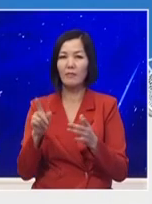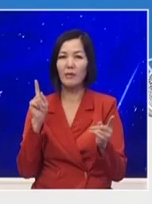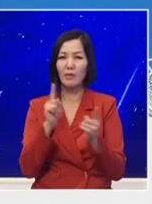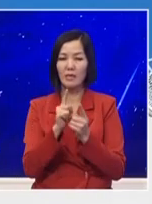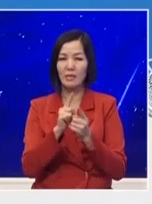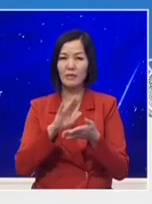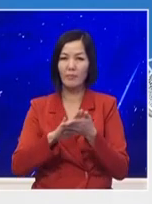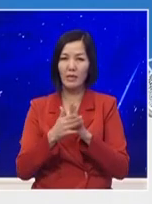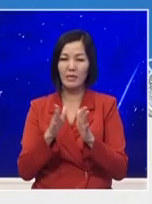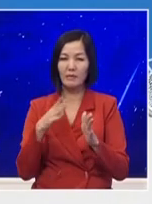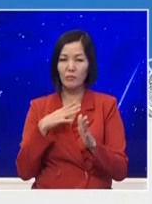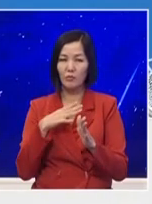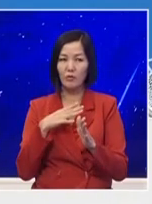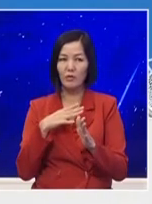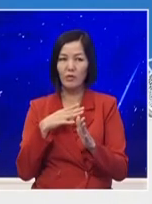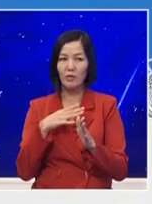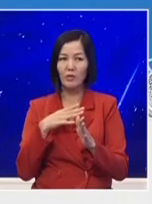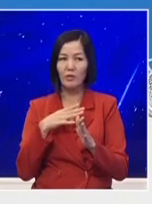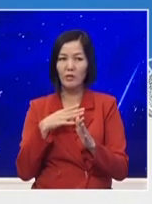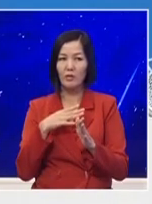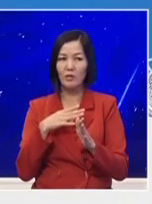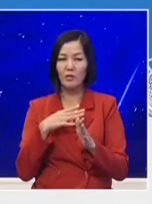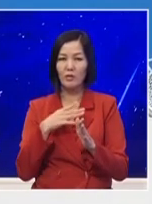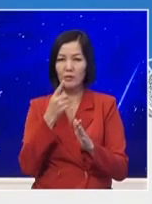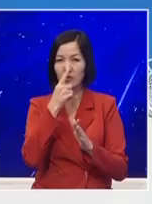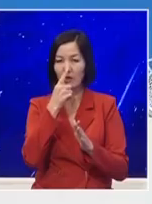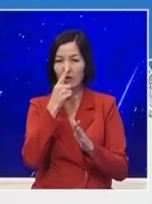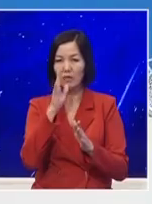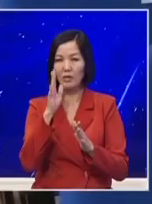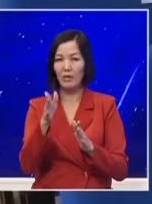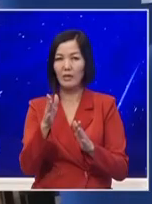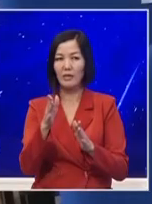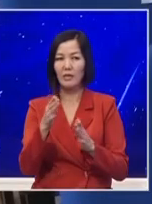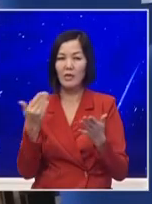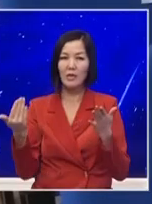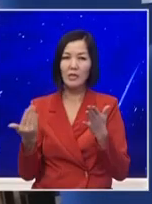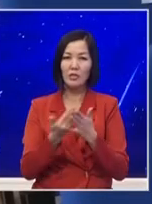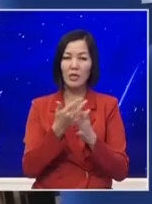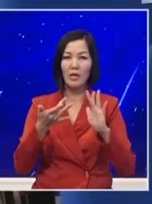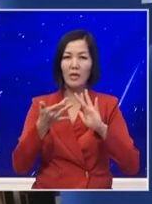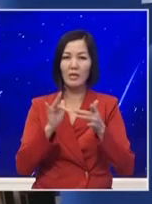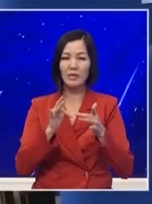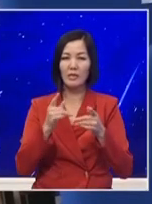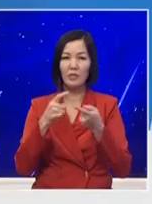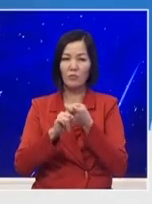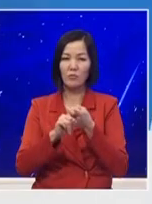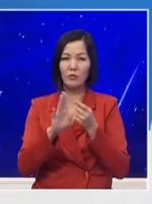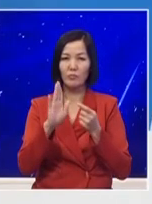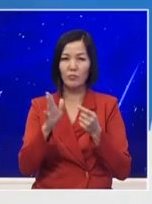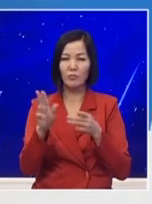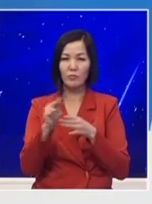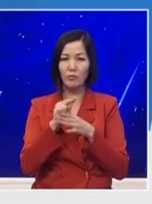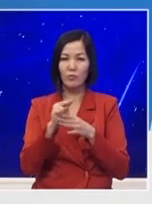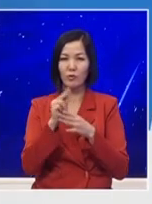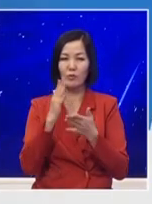кәсіпкерлер. Олар осы Қазақтелекомға альтернатива ретінде жаңа осы интернет жүйесін жүргіземіз деп отыр. Енді ол